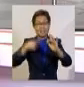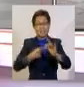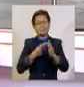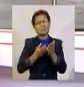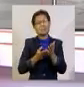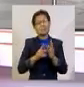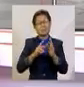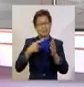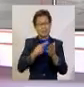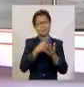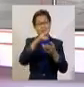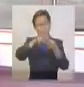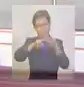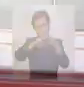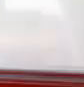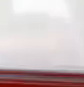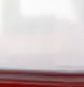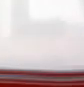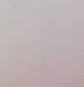hashtag.